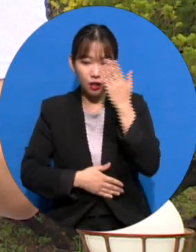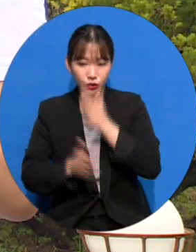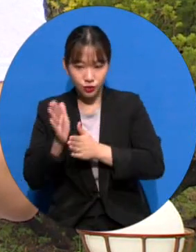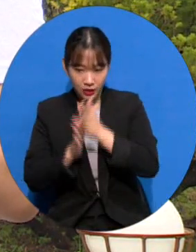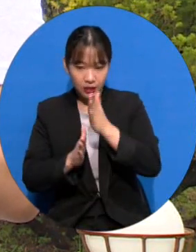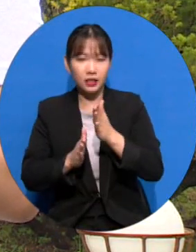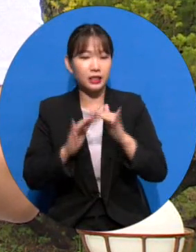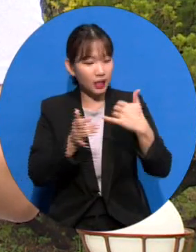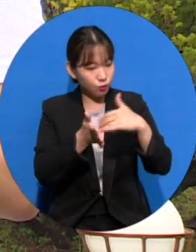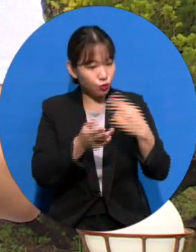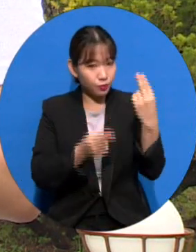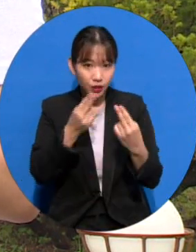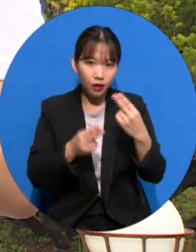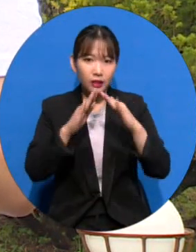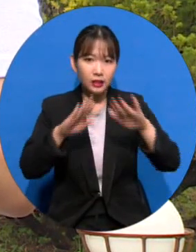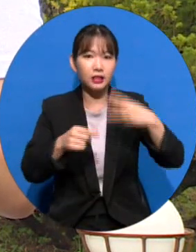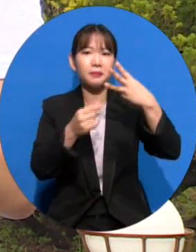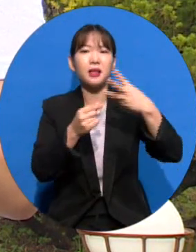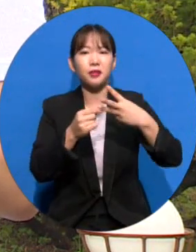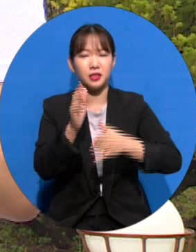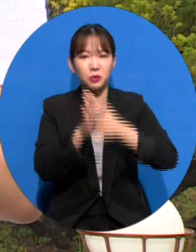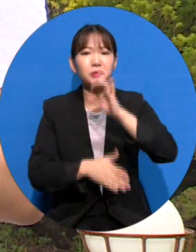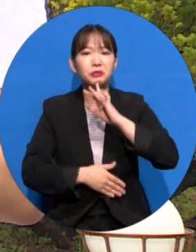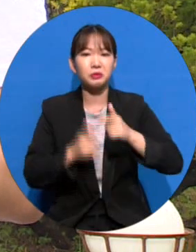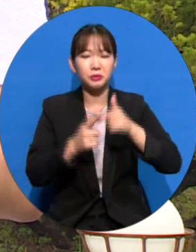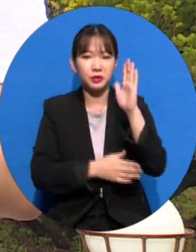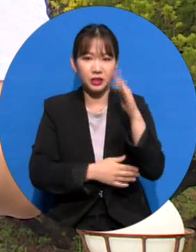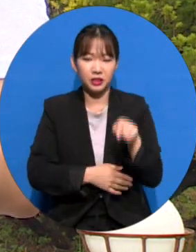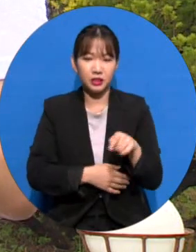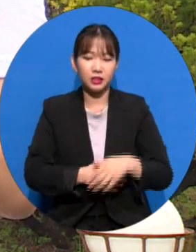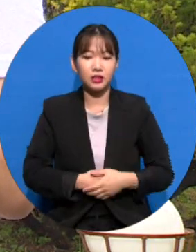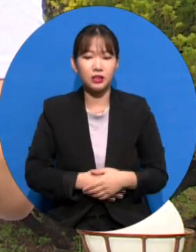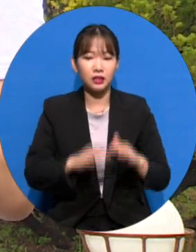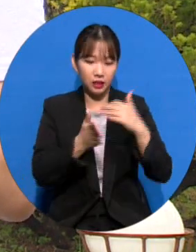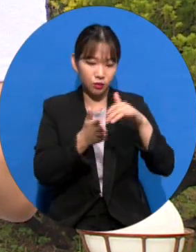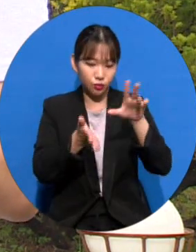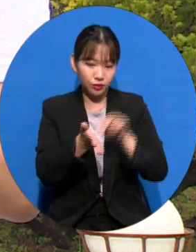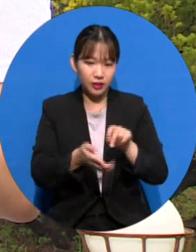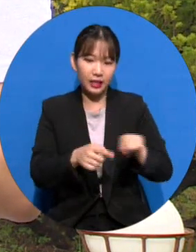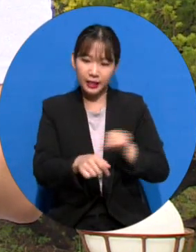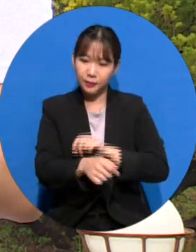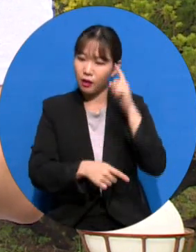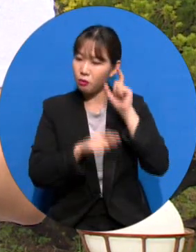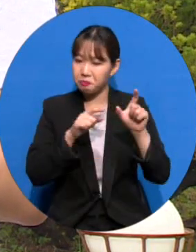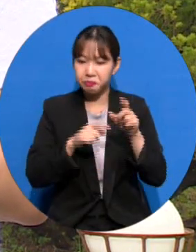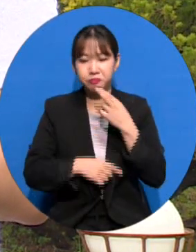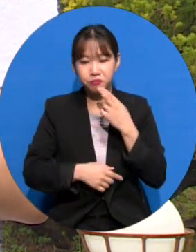밀려 인구 수로는 전남 제3의 도시에 불과한 목포시. 인구 문제에 대한 특별한 고민이